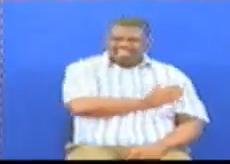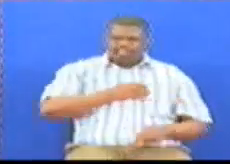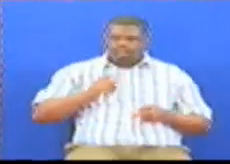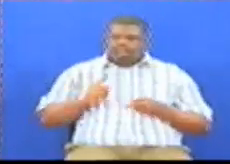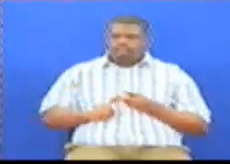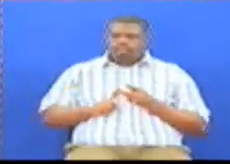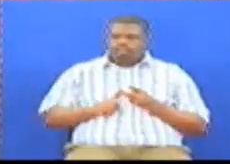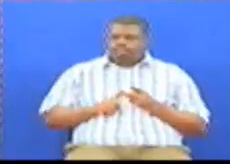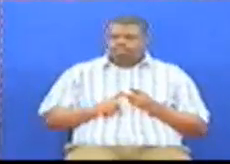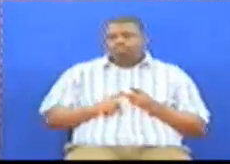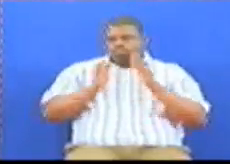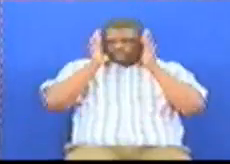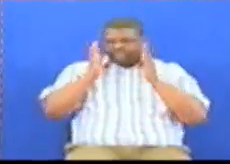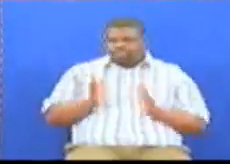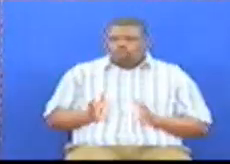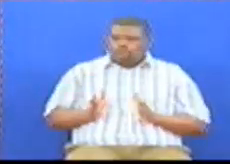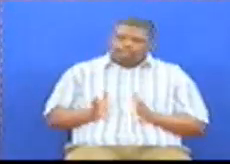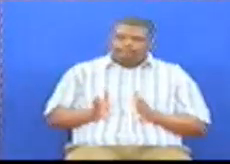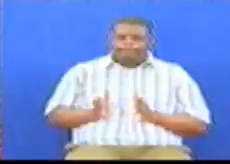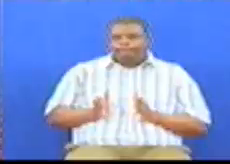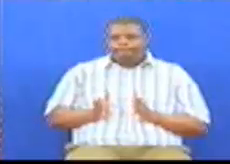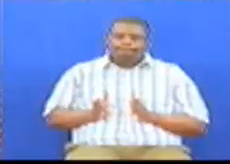Asante sana Mheshimiwa